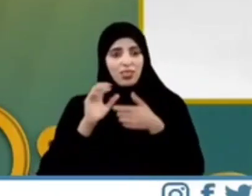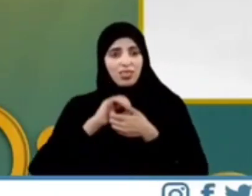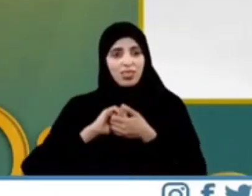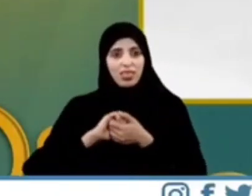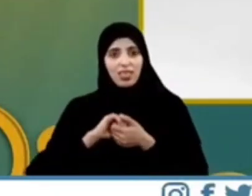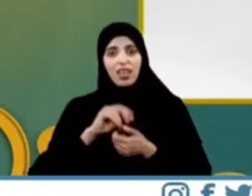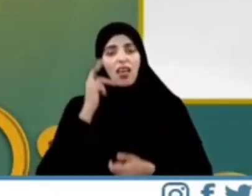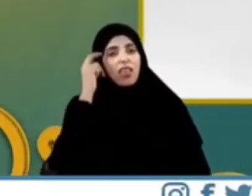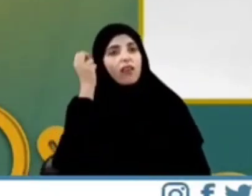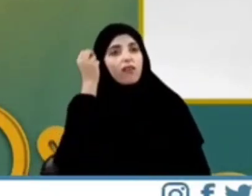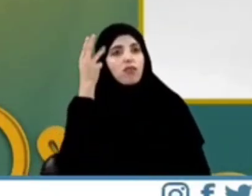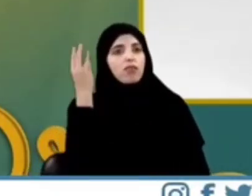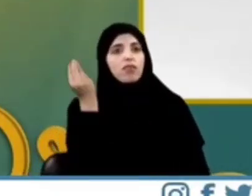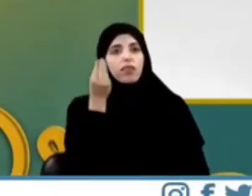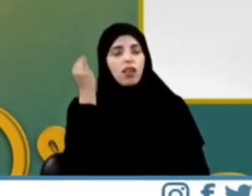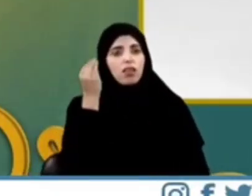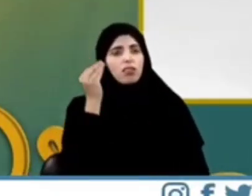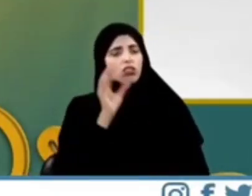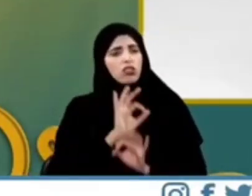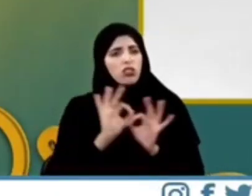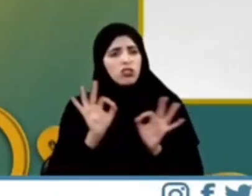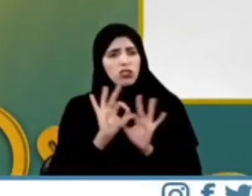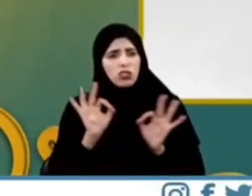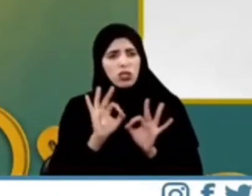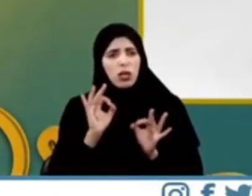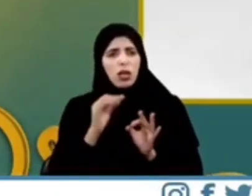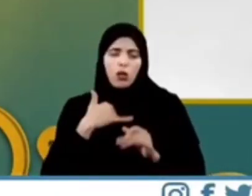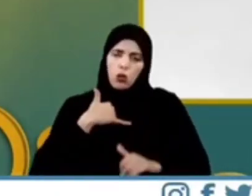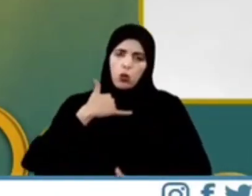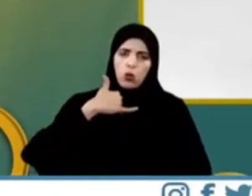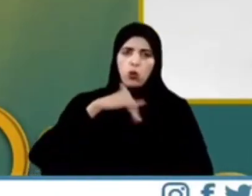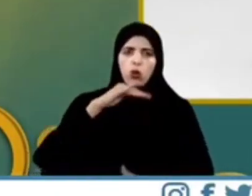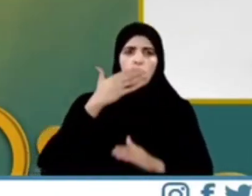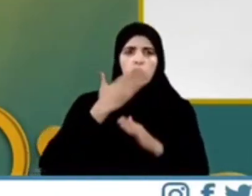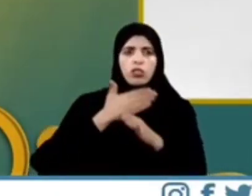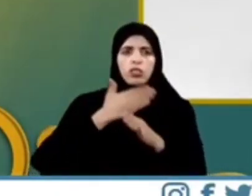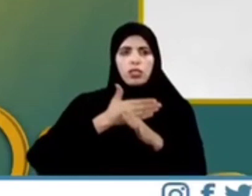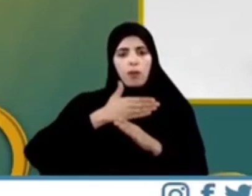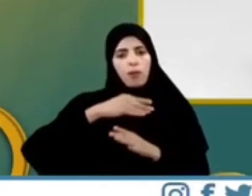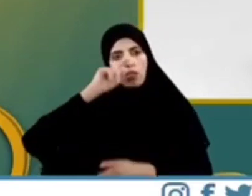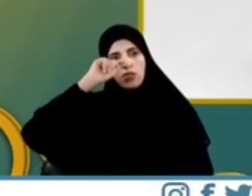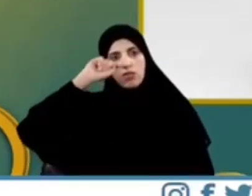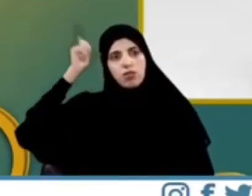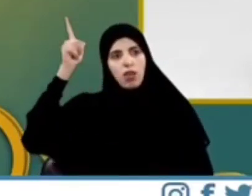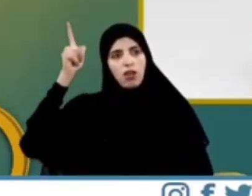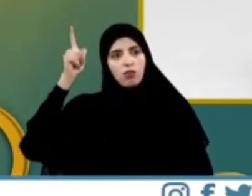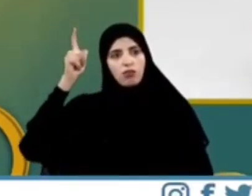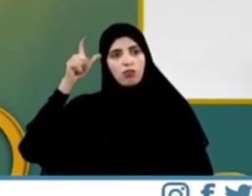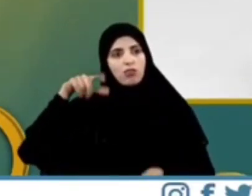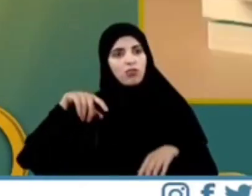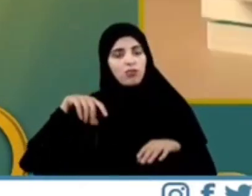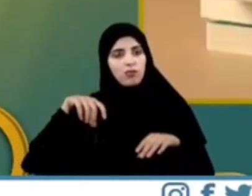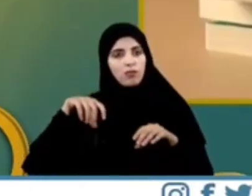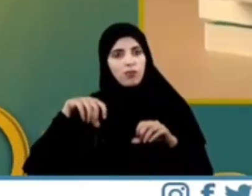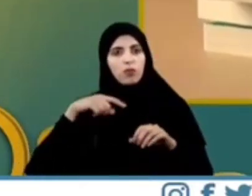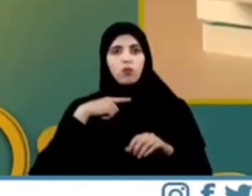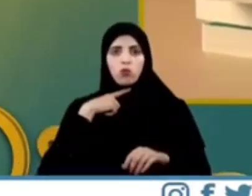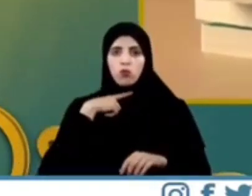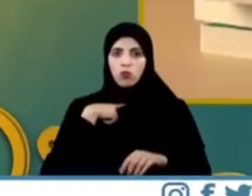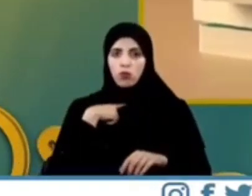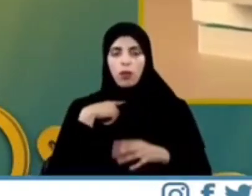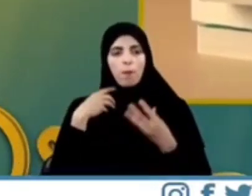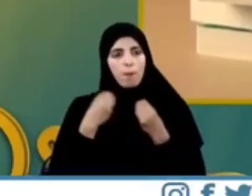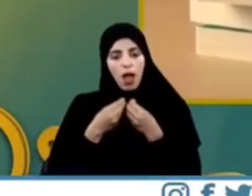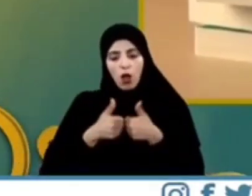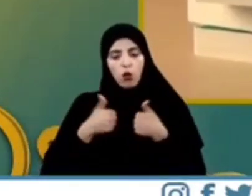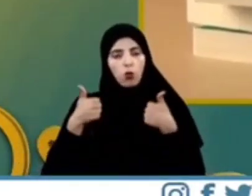كانت فكرة الرحلة هي خالصة رايحة بسبب التخرج. كانت رحلة التخرج وكنت حاب أن تكون مع